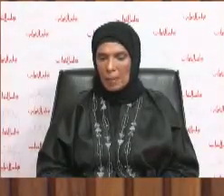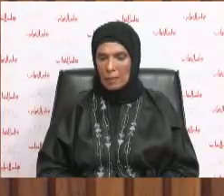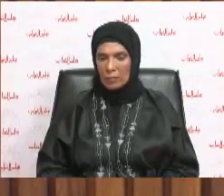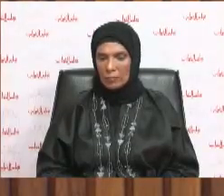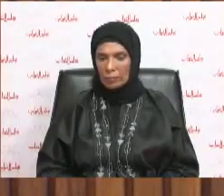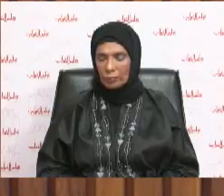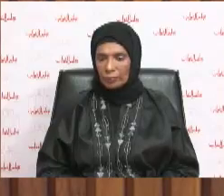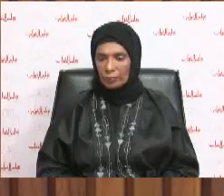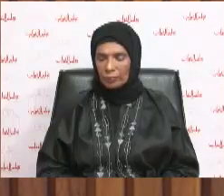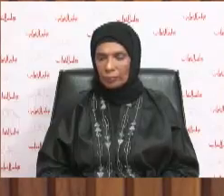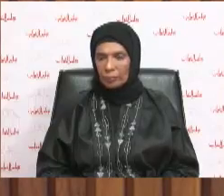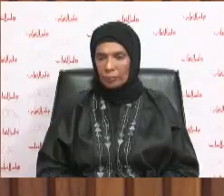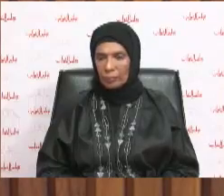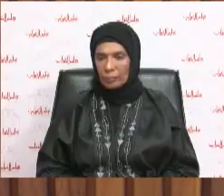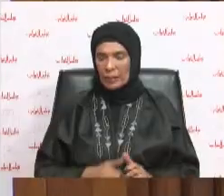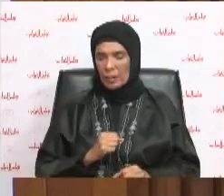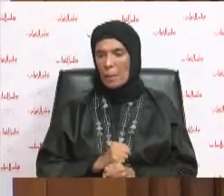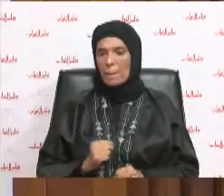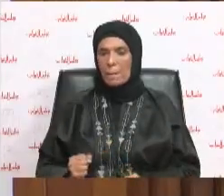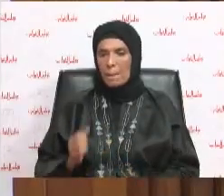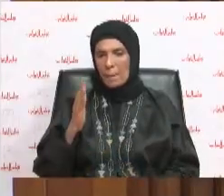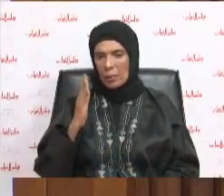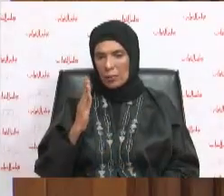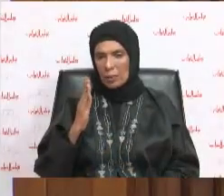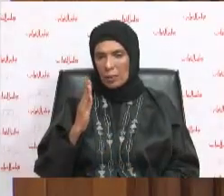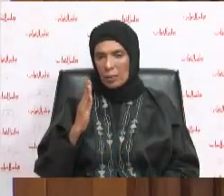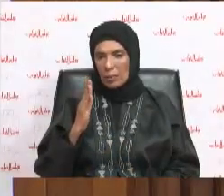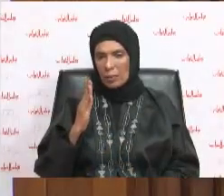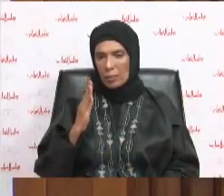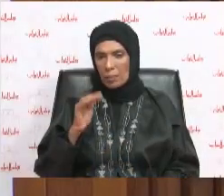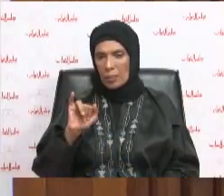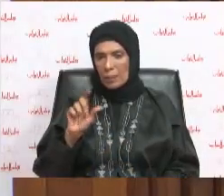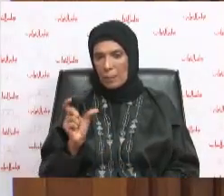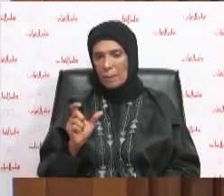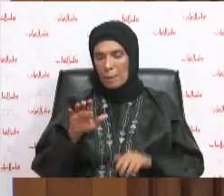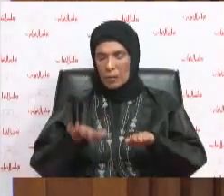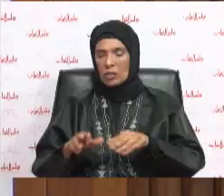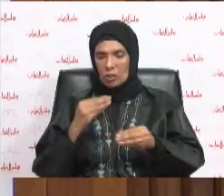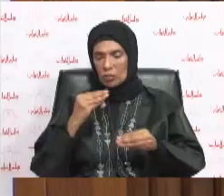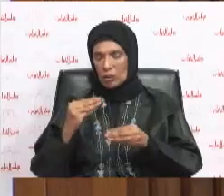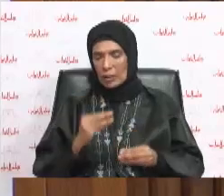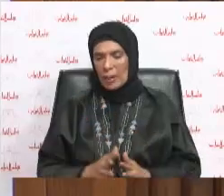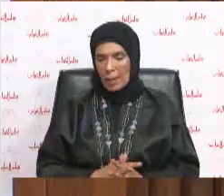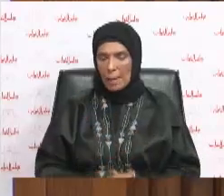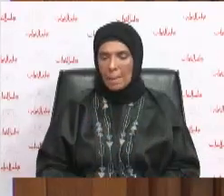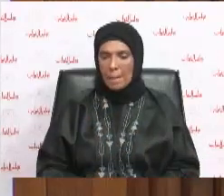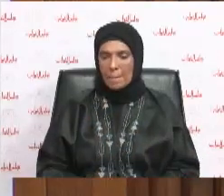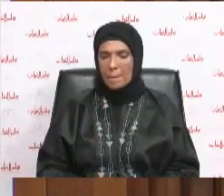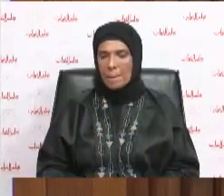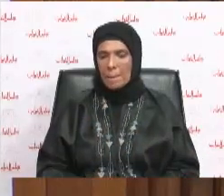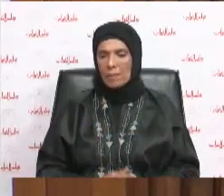هو للعلم بس المشروع القانون طلع من الشورى مو من النواب. اي نعم، معروف. توصية اللجنة لو سمحت. توصية